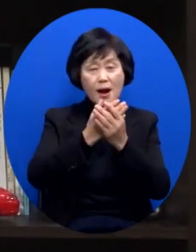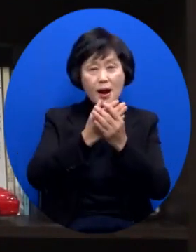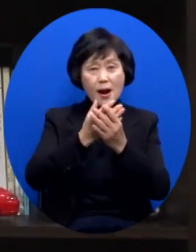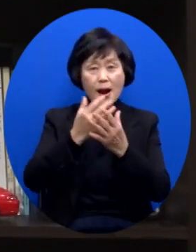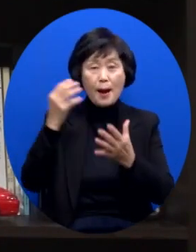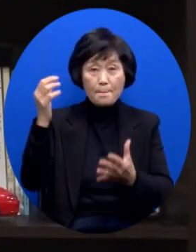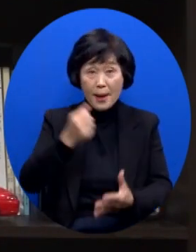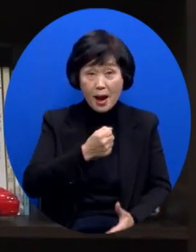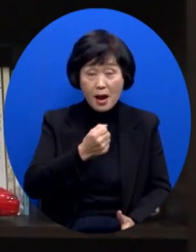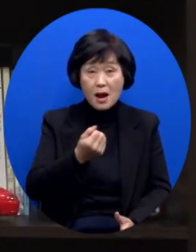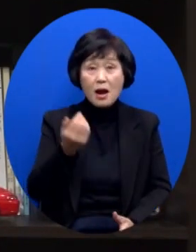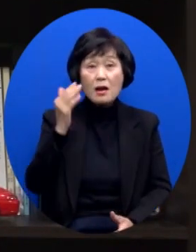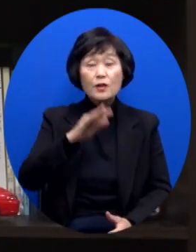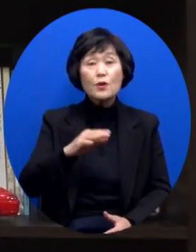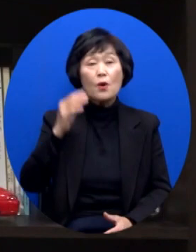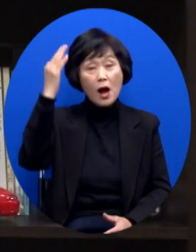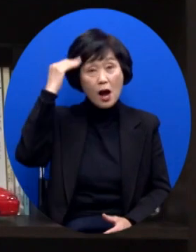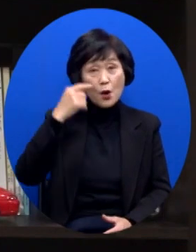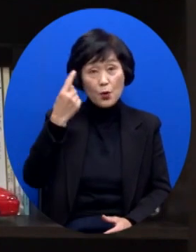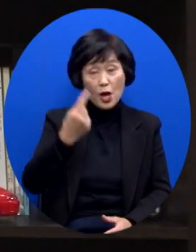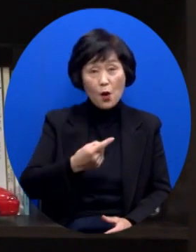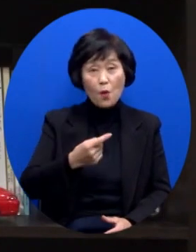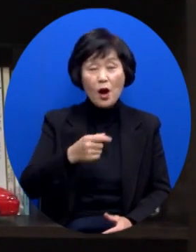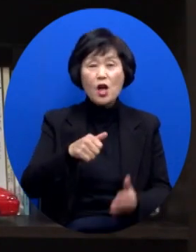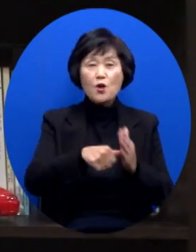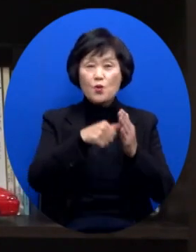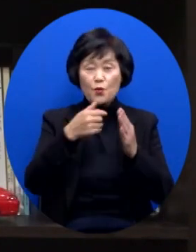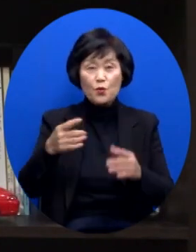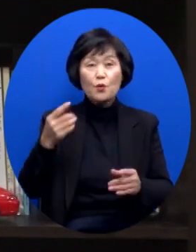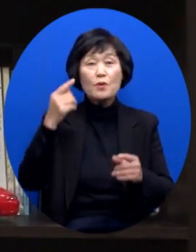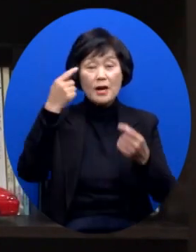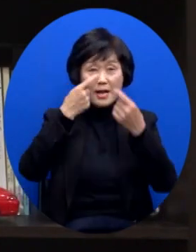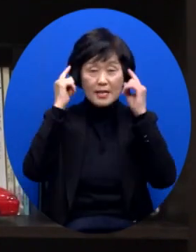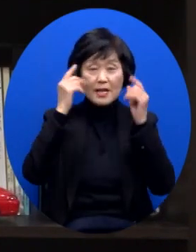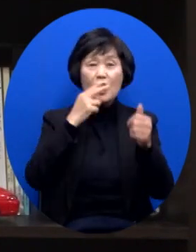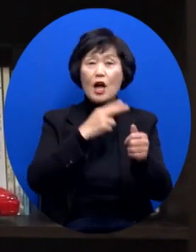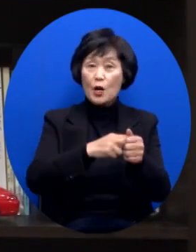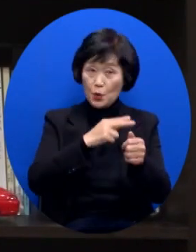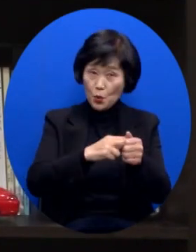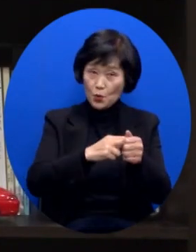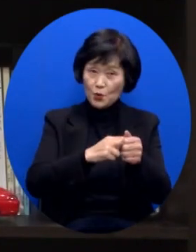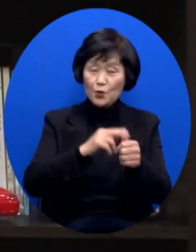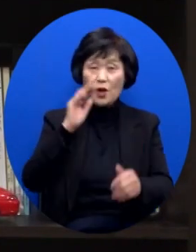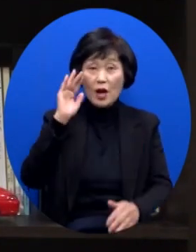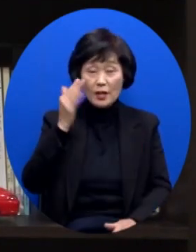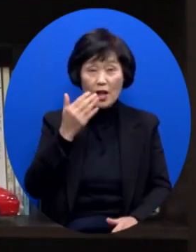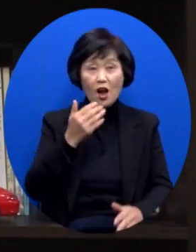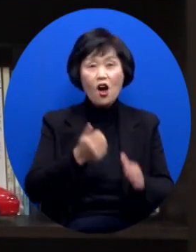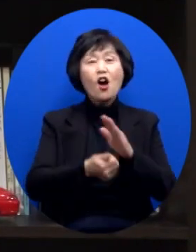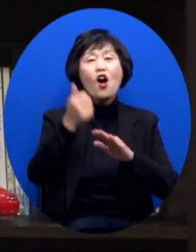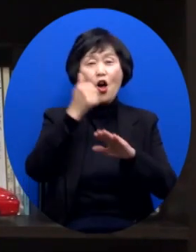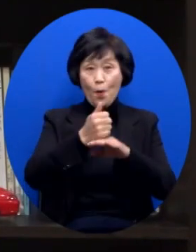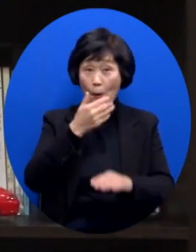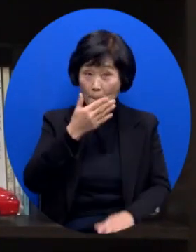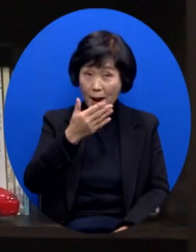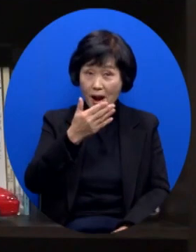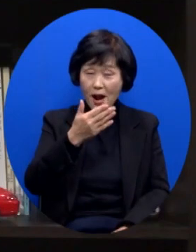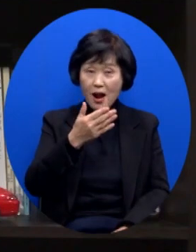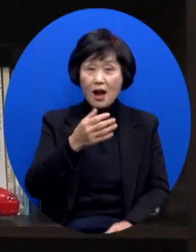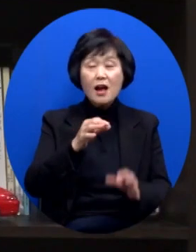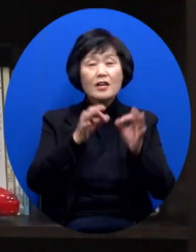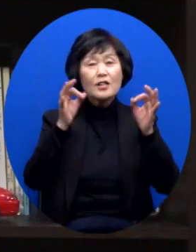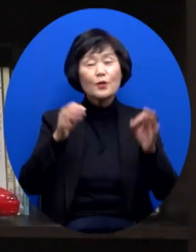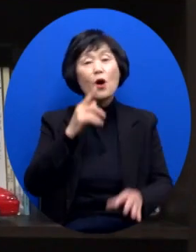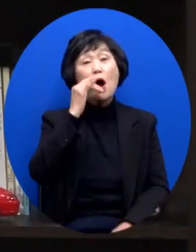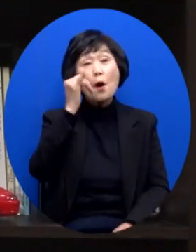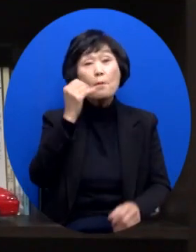있는 유명한 대학의 교수로 한마디로 금이 환향을 했던 것이죠. 그동안에 어머니가 한 일은